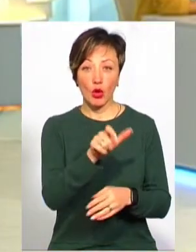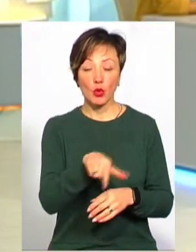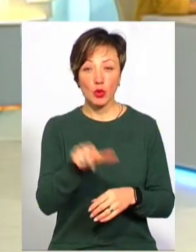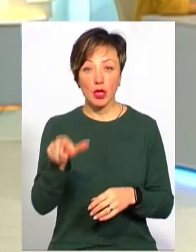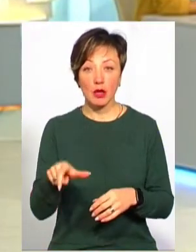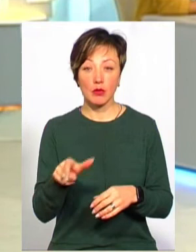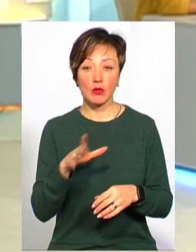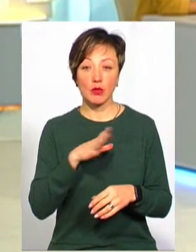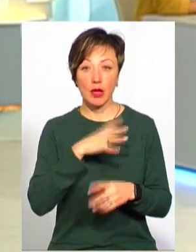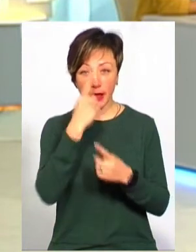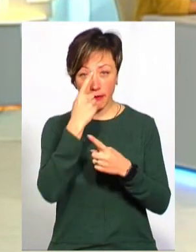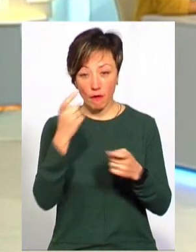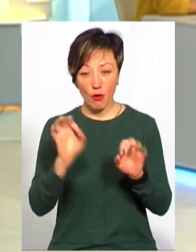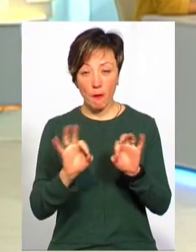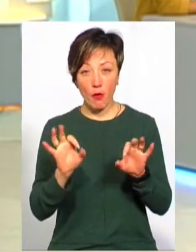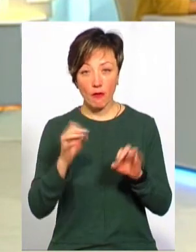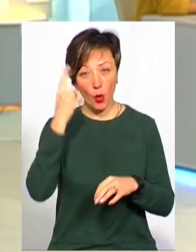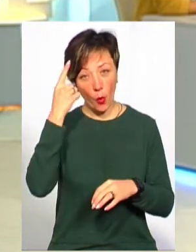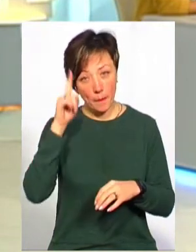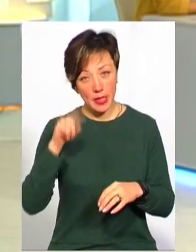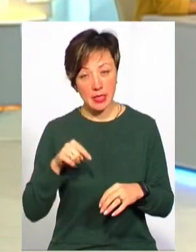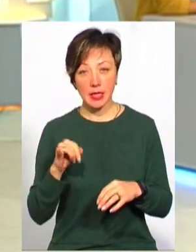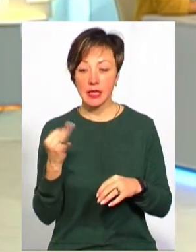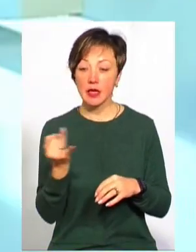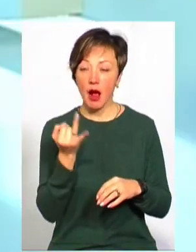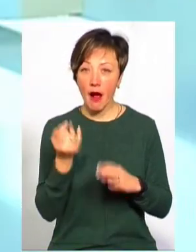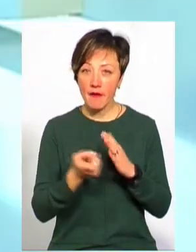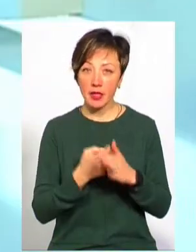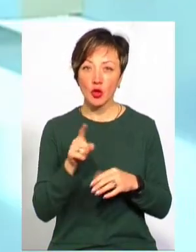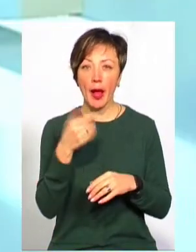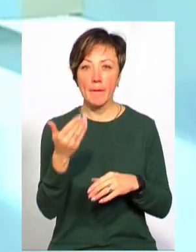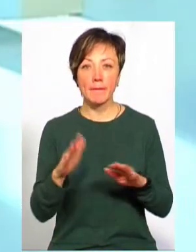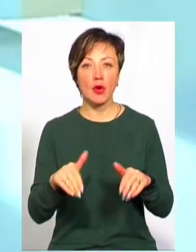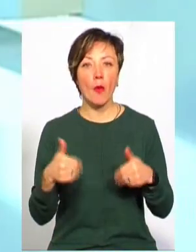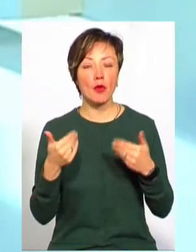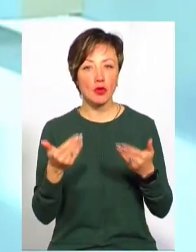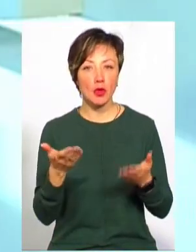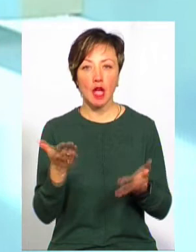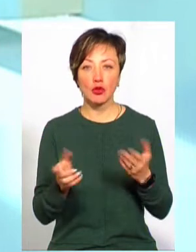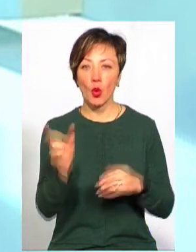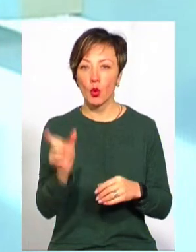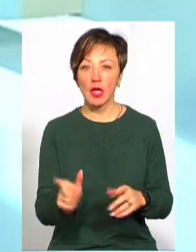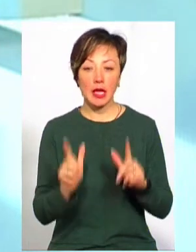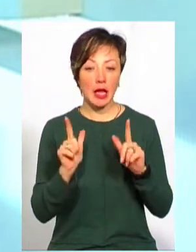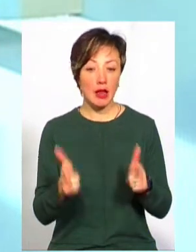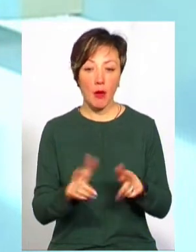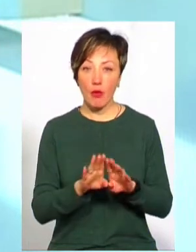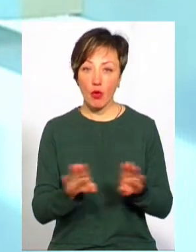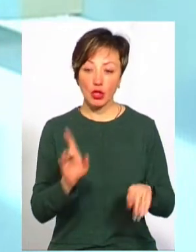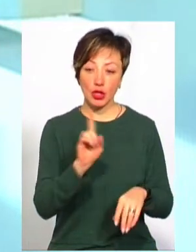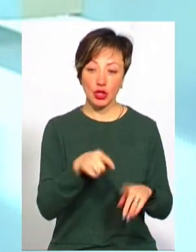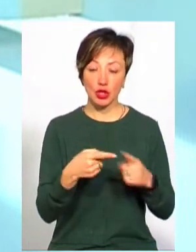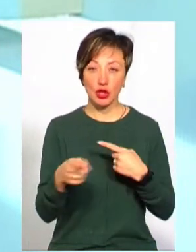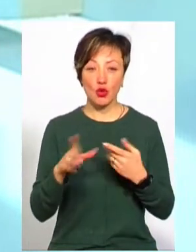до того, щоб люди були інформовані, обізнані і цікавилися тим, що їм пропонують. Якщо людина не погоджується на ті